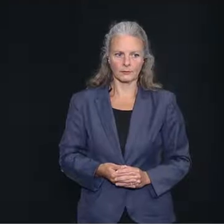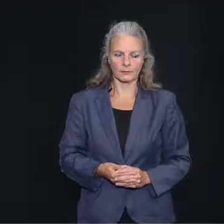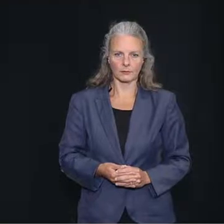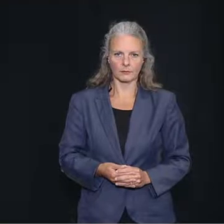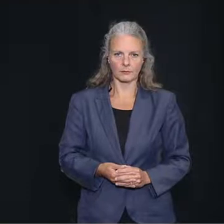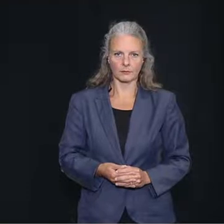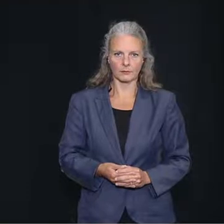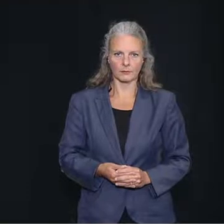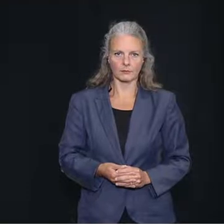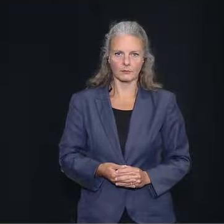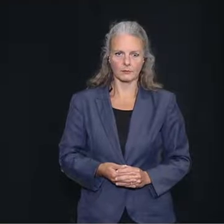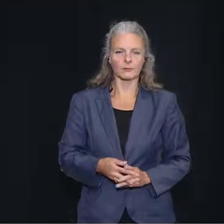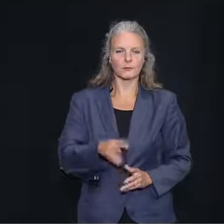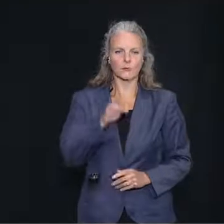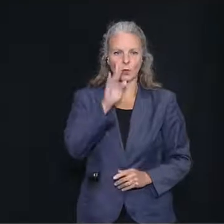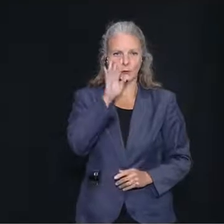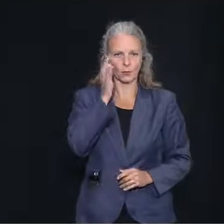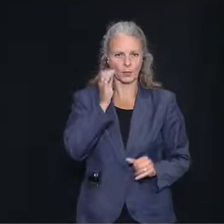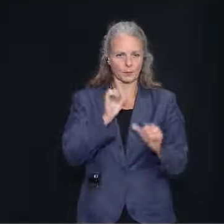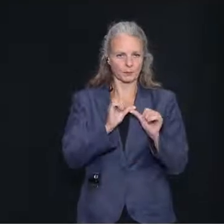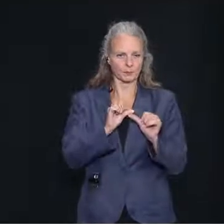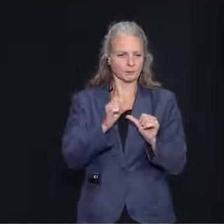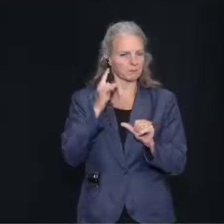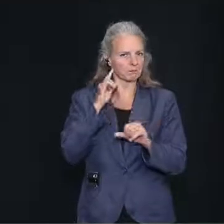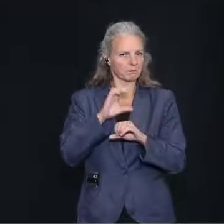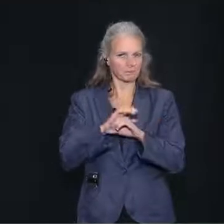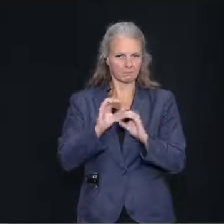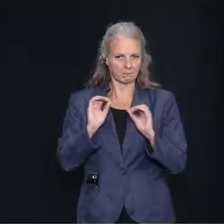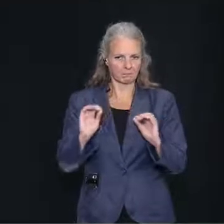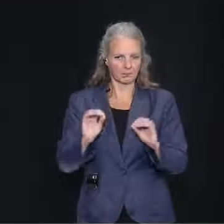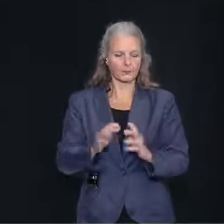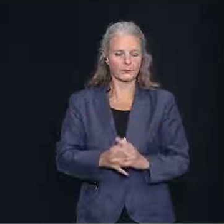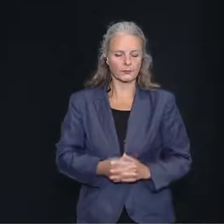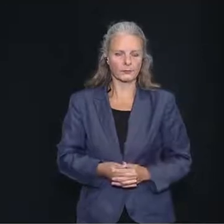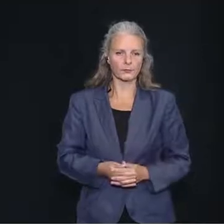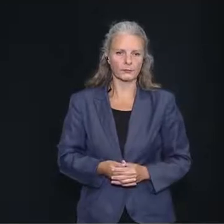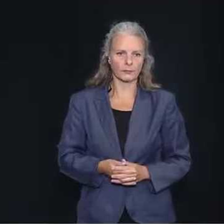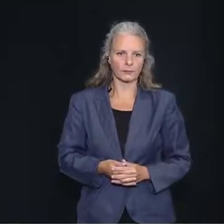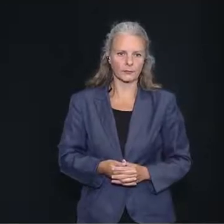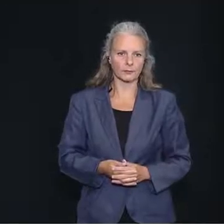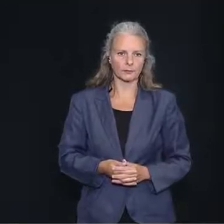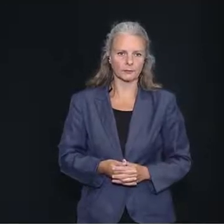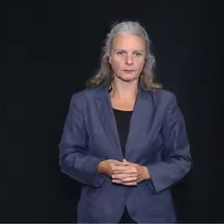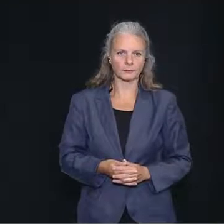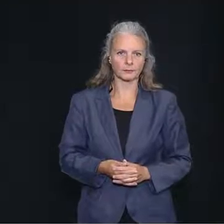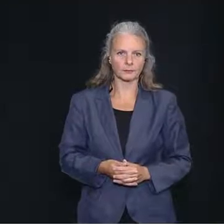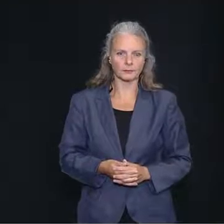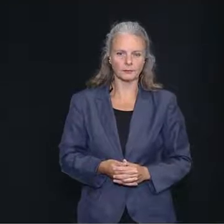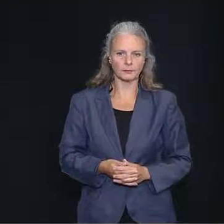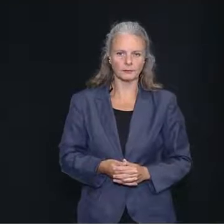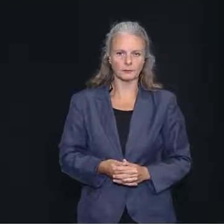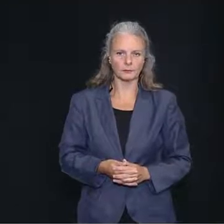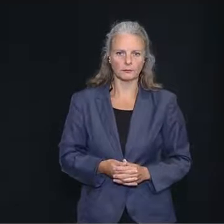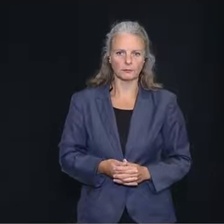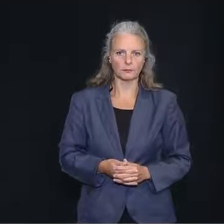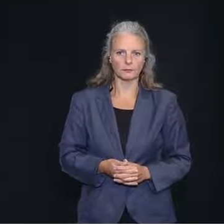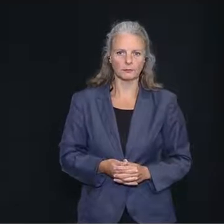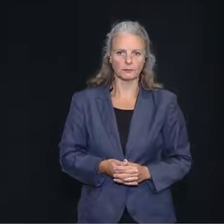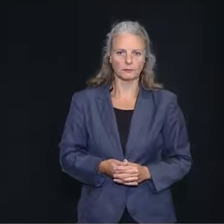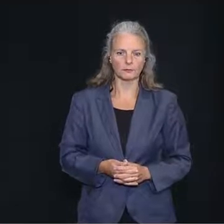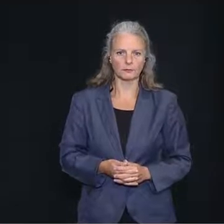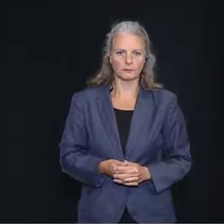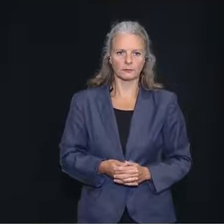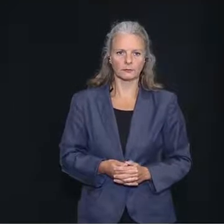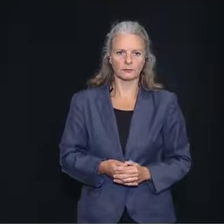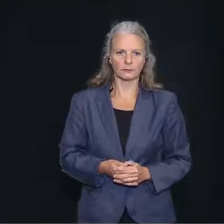vous et pour vous, pour poursuivre la recherche de la vérité, pour progresser dans la promotion des parcours